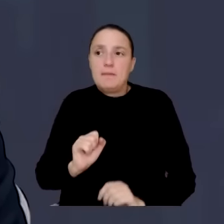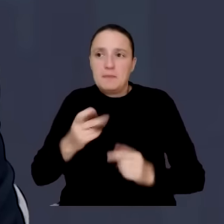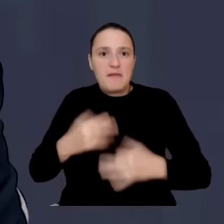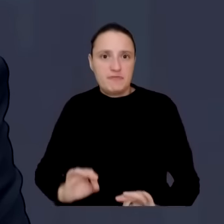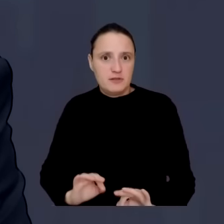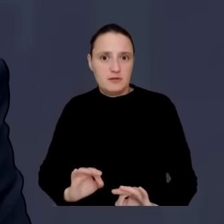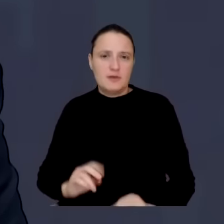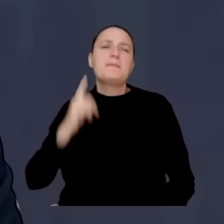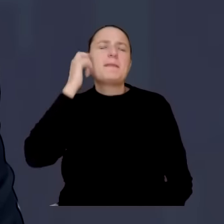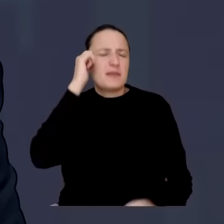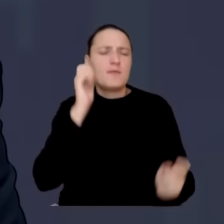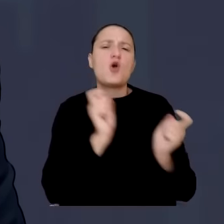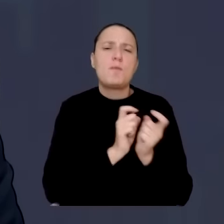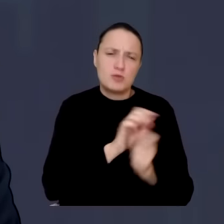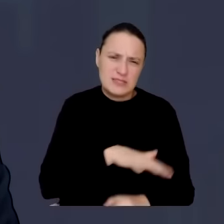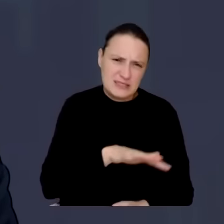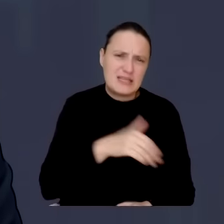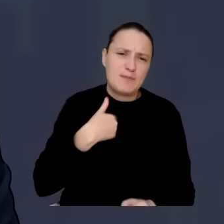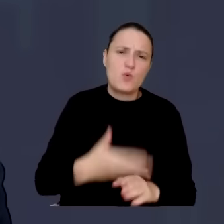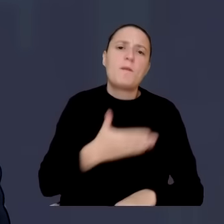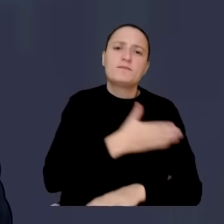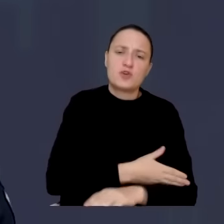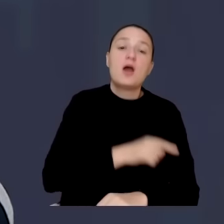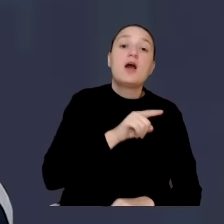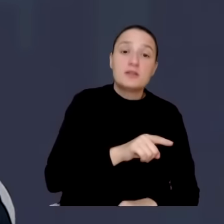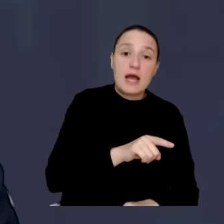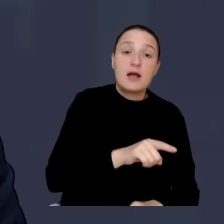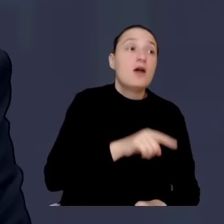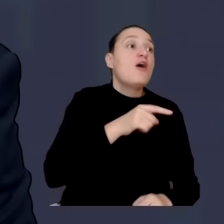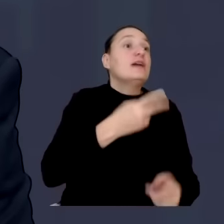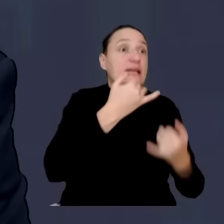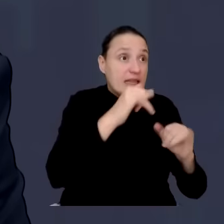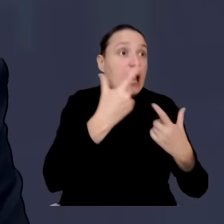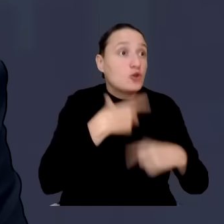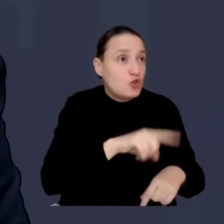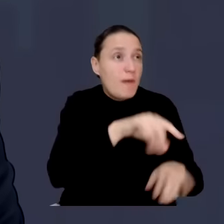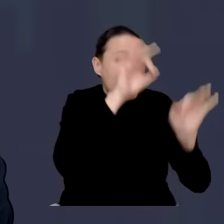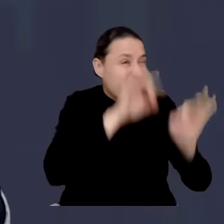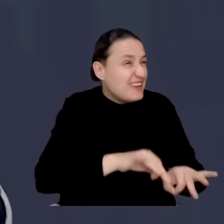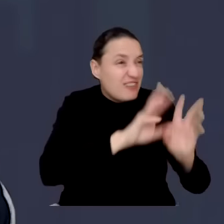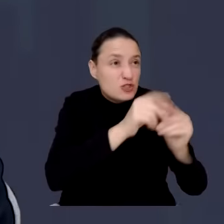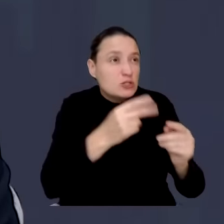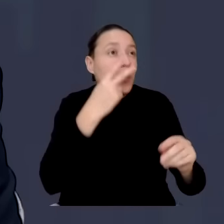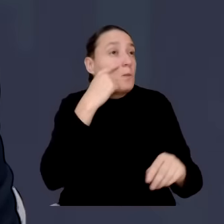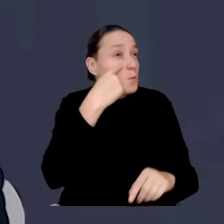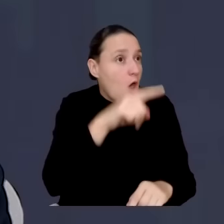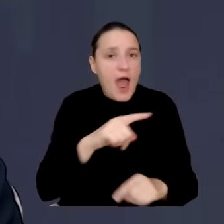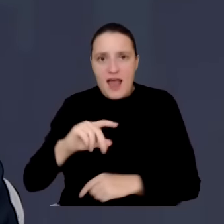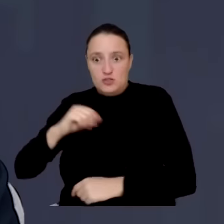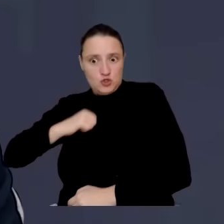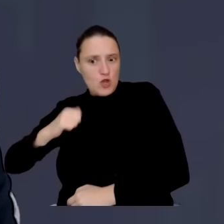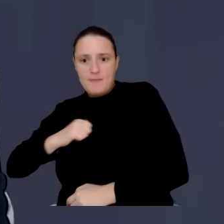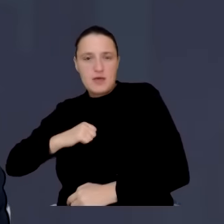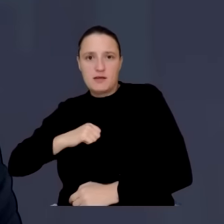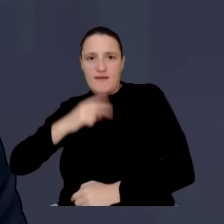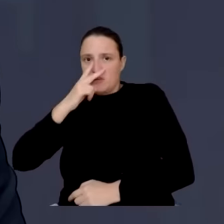jak byli w opozycji jak się zachowywali w cudzym oku źdźbło a w swoim oku belki nie widzą i przecież dzisiaj widzimy